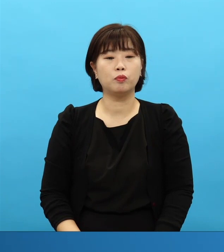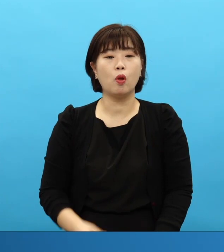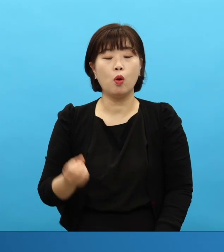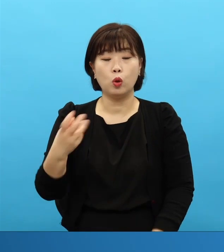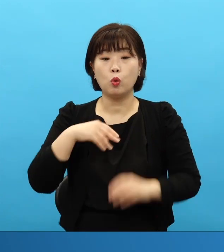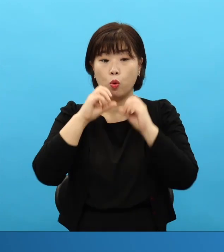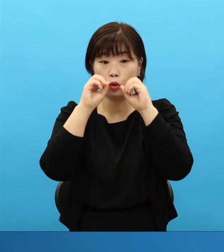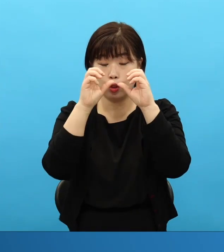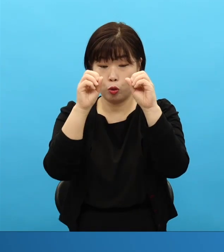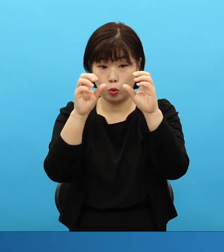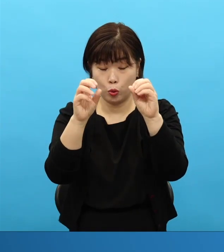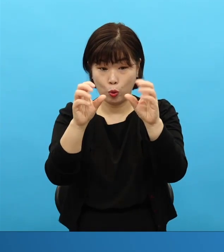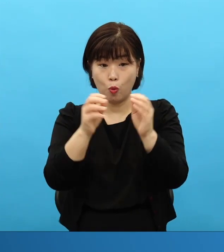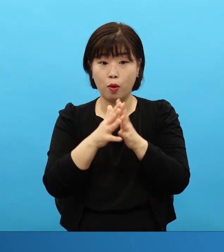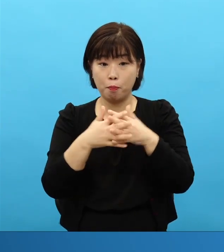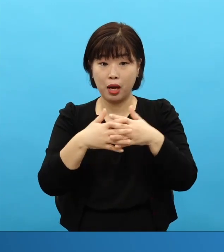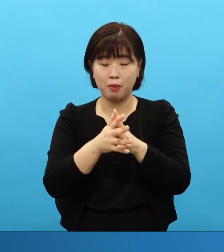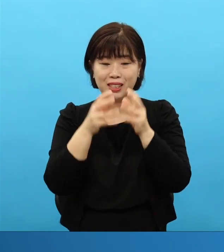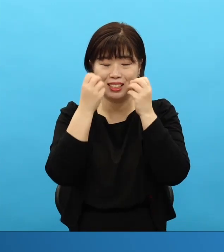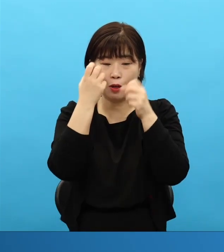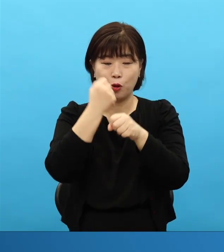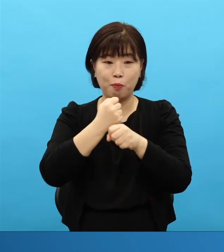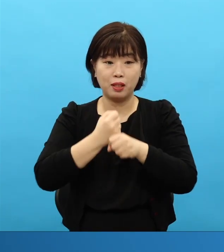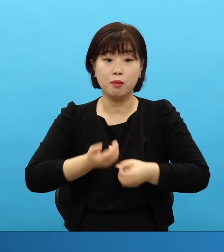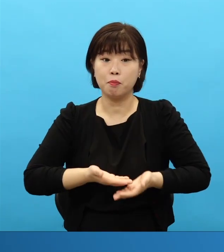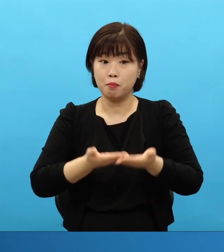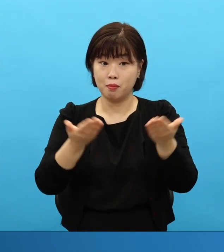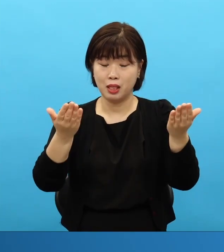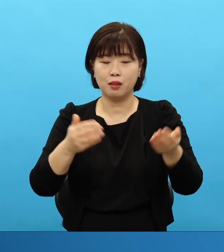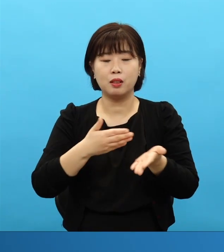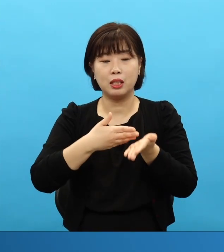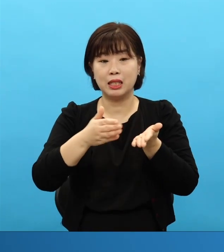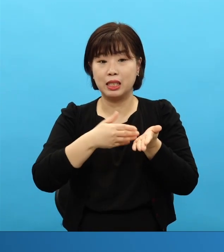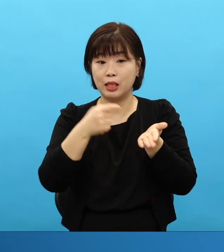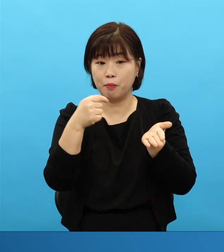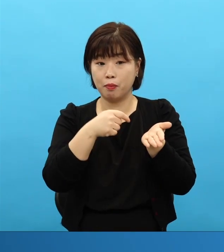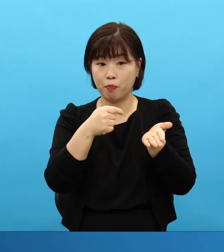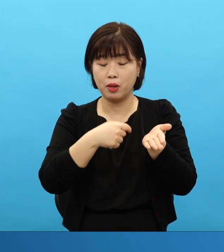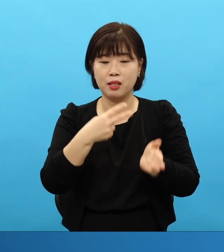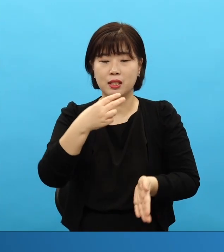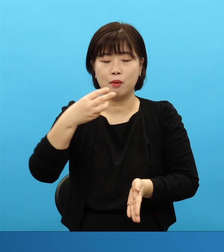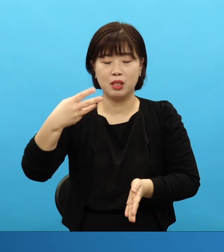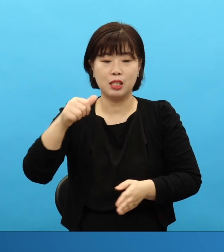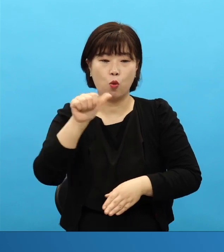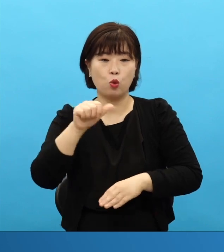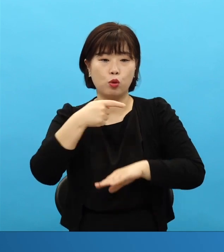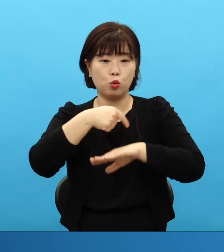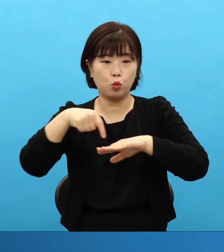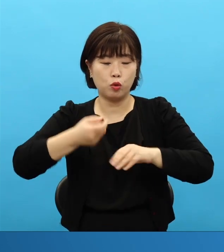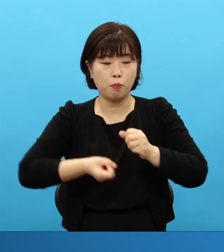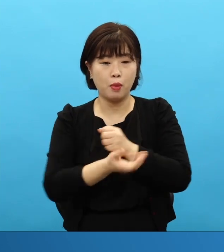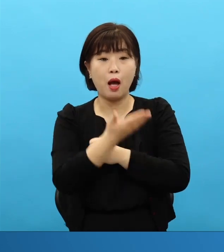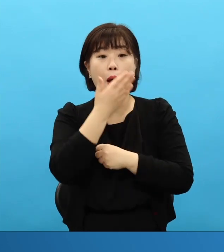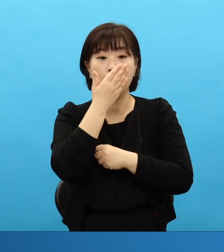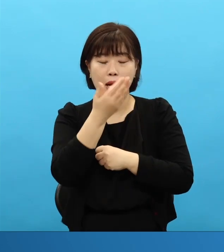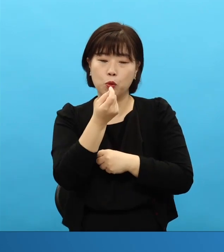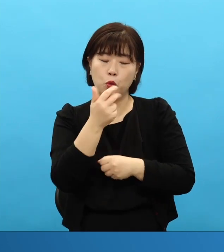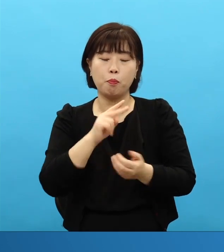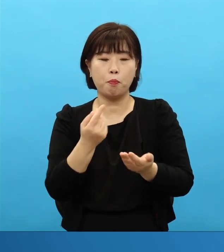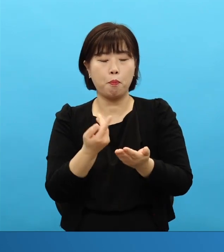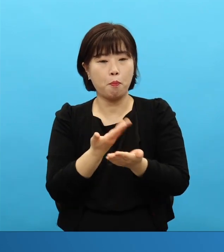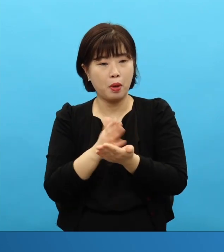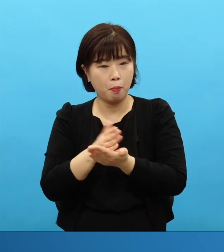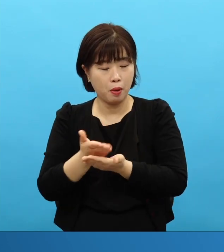핸드북이 새롭게 발간되었습니다. 그림체가 237 5천 종족에 전달될 수 있도록 바뀌고 내용도 현장에